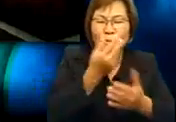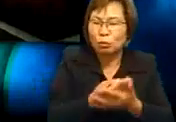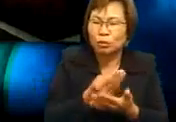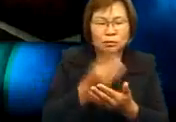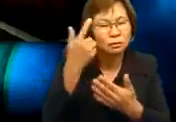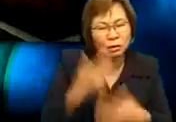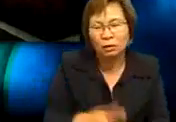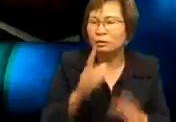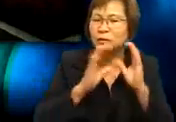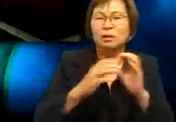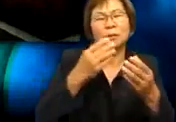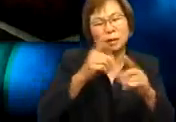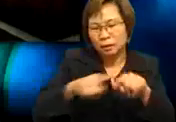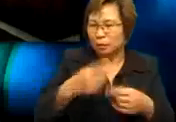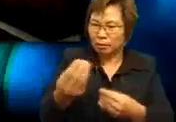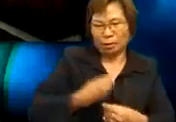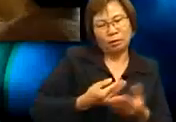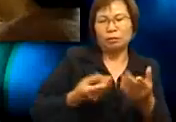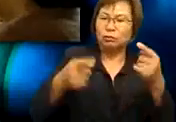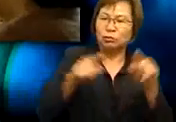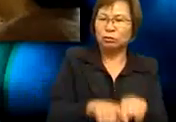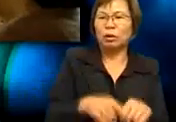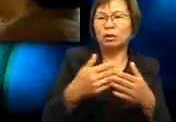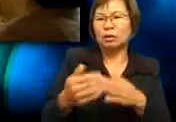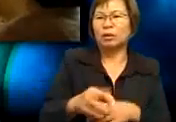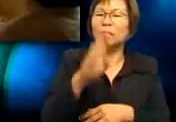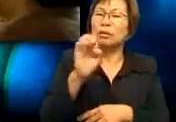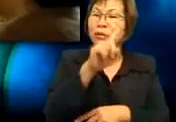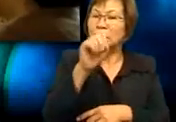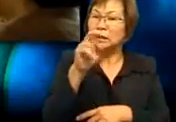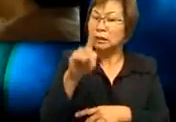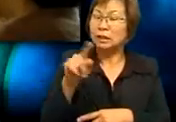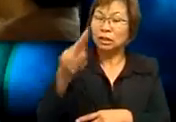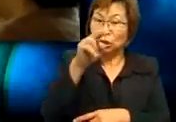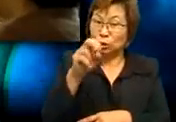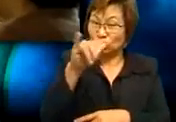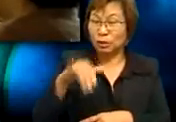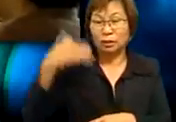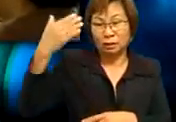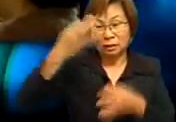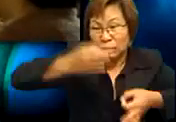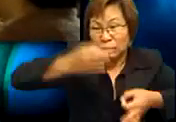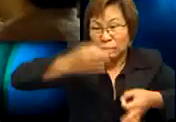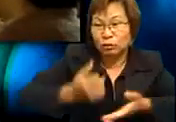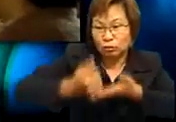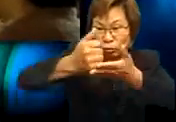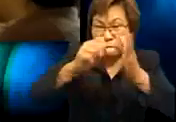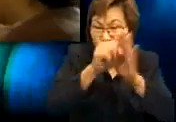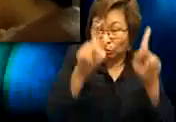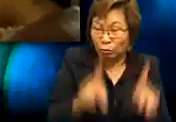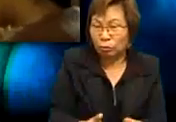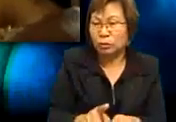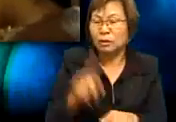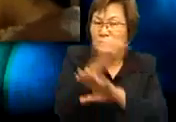dah dia tak nak. Tapi dia bagi juga. Anggaplah itu rezeki Noni. Tapi kalau Noni